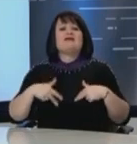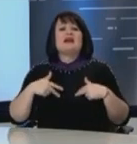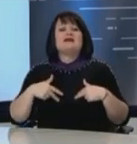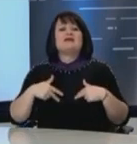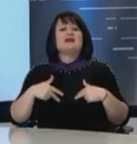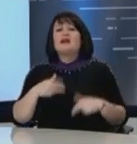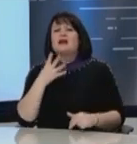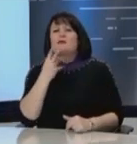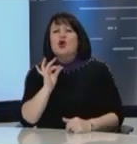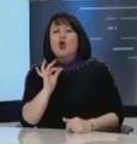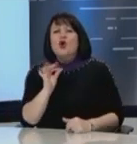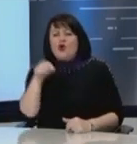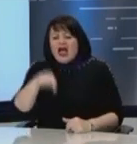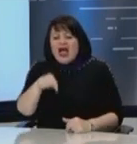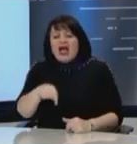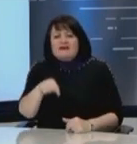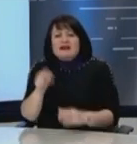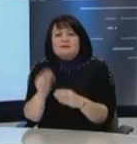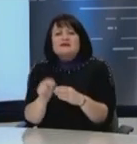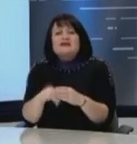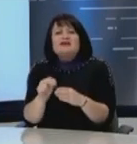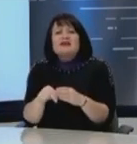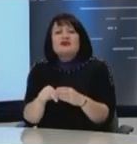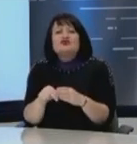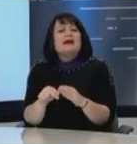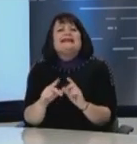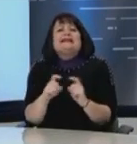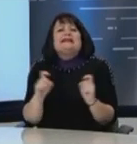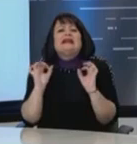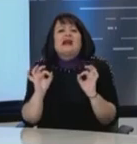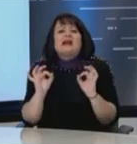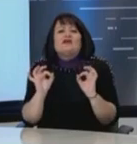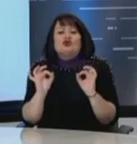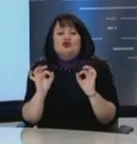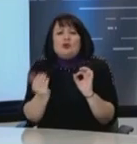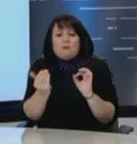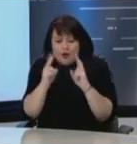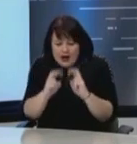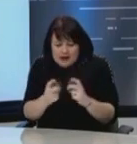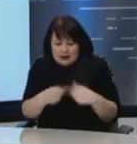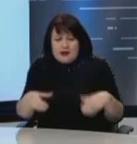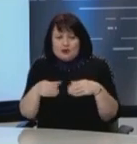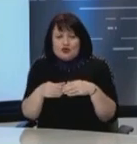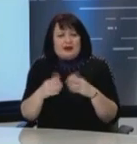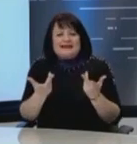για τι είδους προανακριτική ψηφίζει σήμερα αυτή η Βουλή. Κύριε Πρωθυπουργέ,